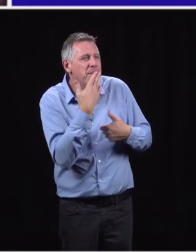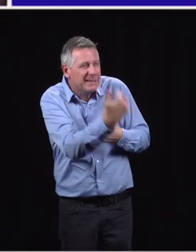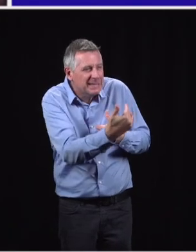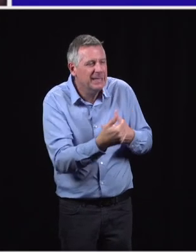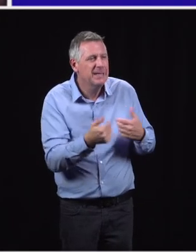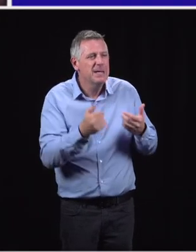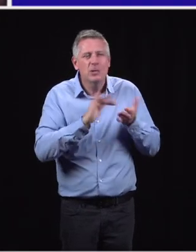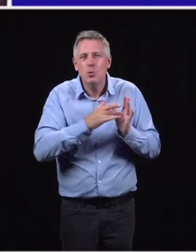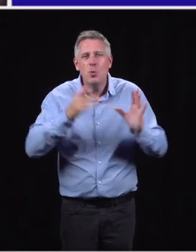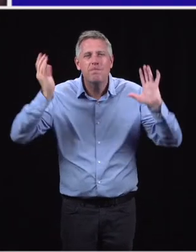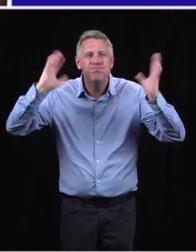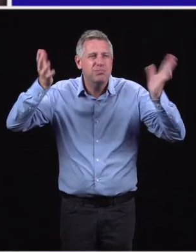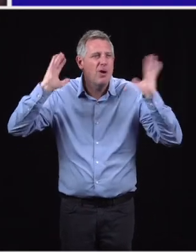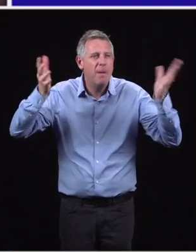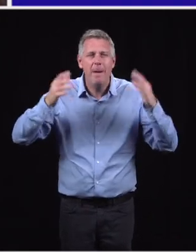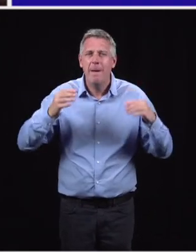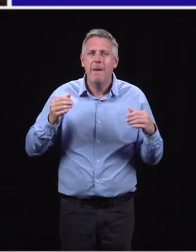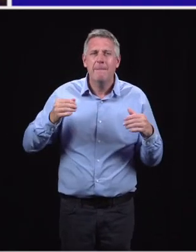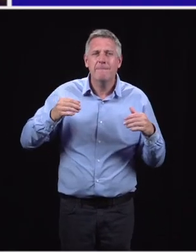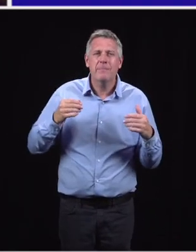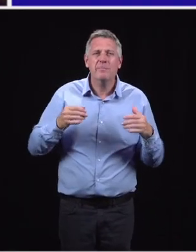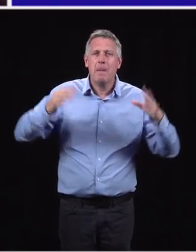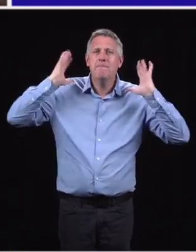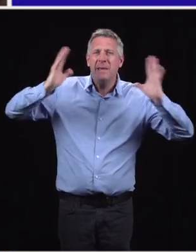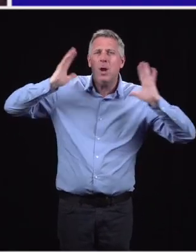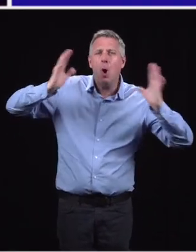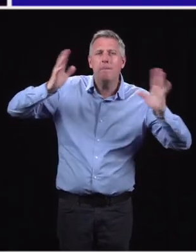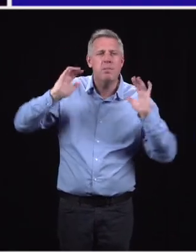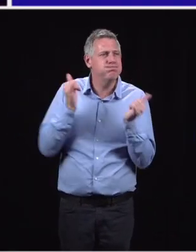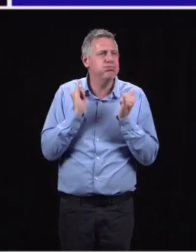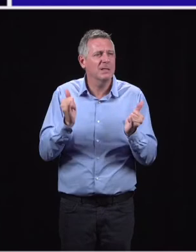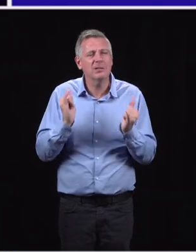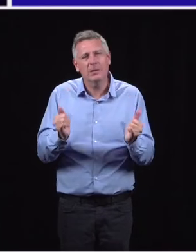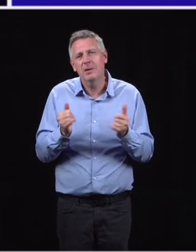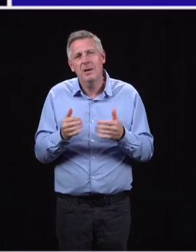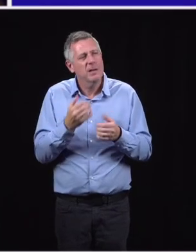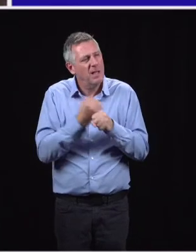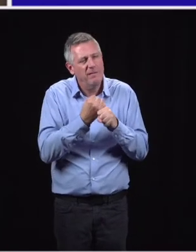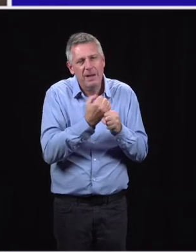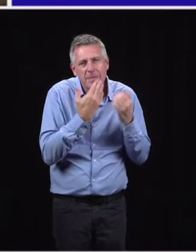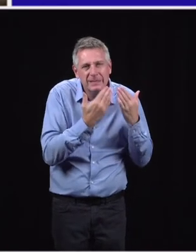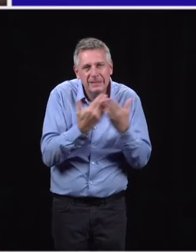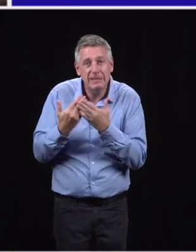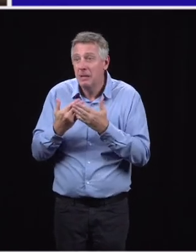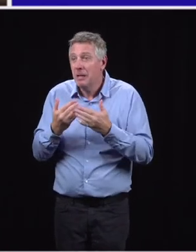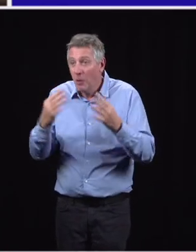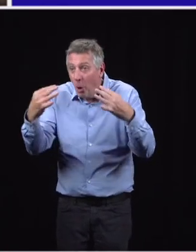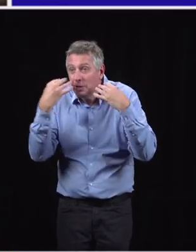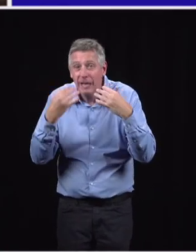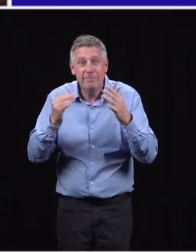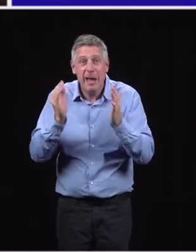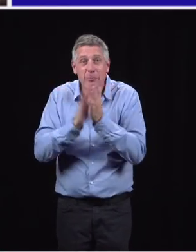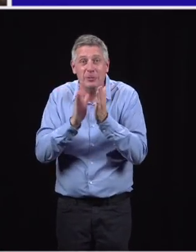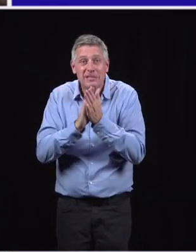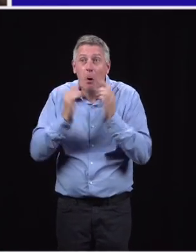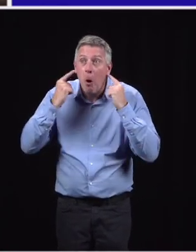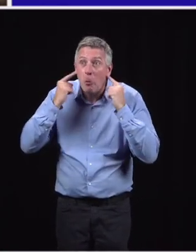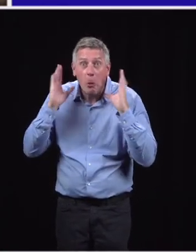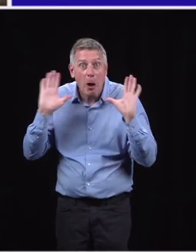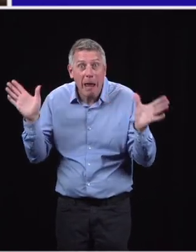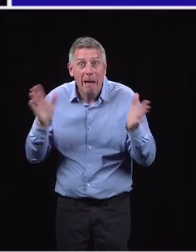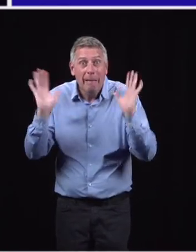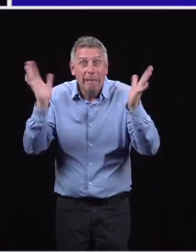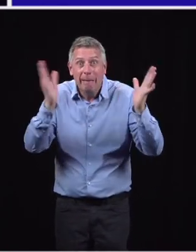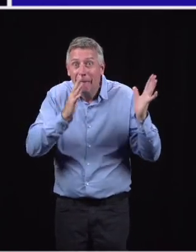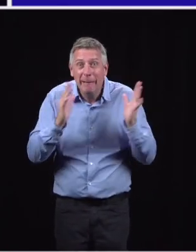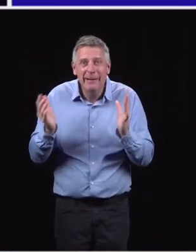un gros tonnerre d'applaudissements un gros big up vous faites le job merci merci j'entends pas les applaudissements en plus ils sont là regardez de manière passive comme